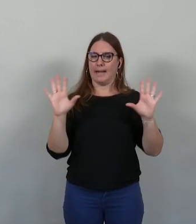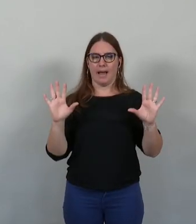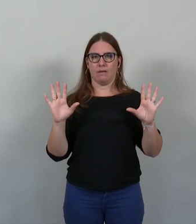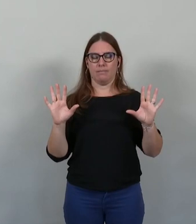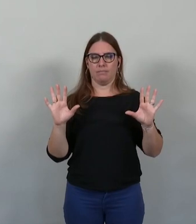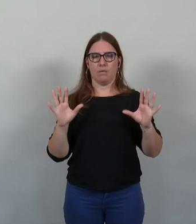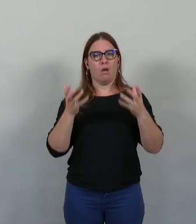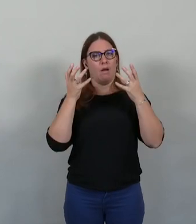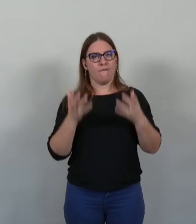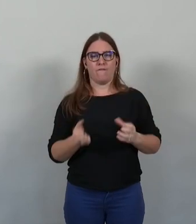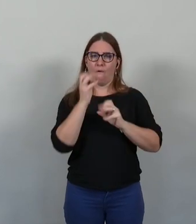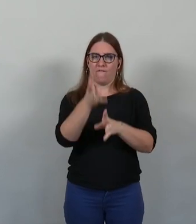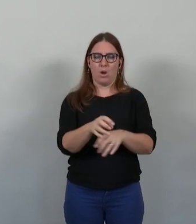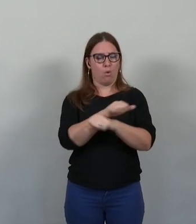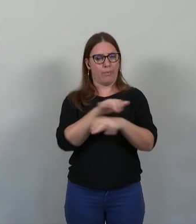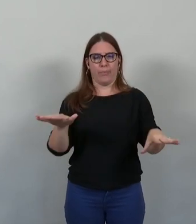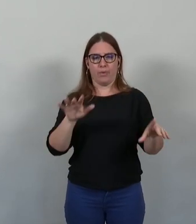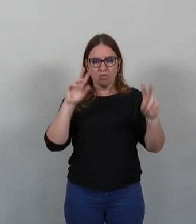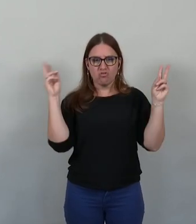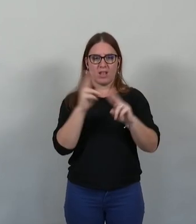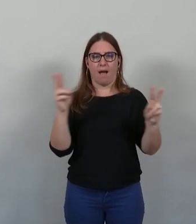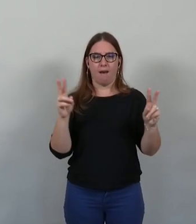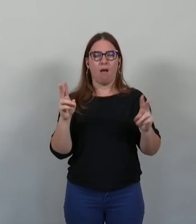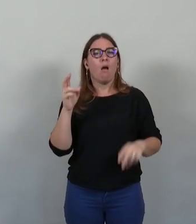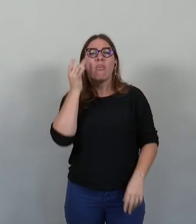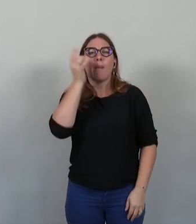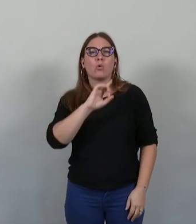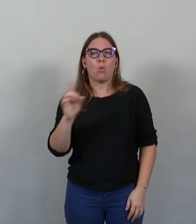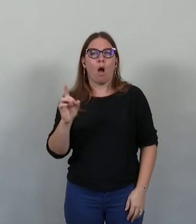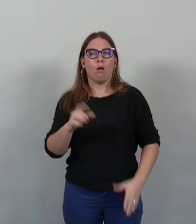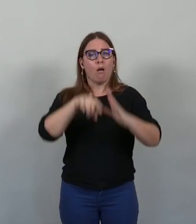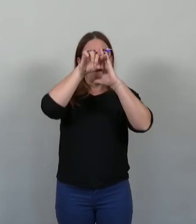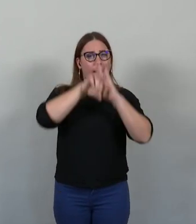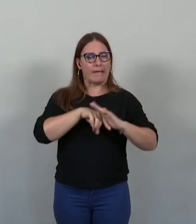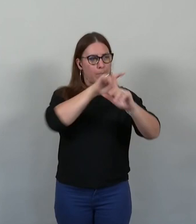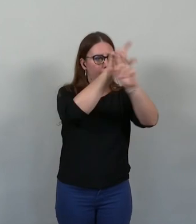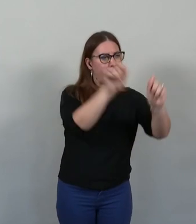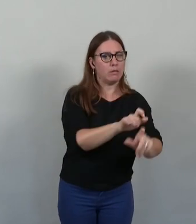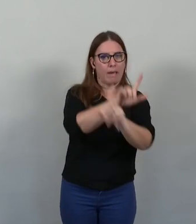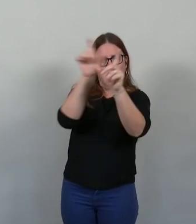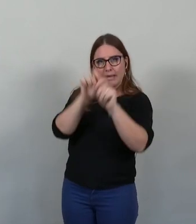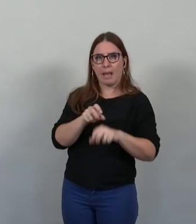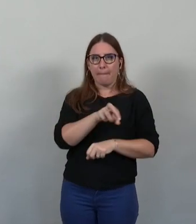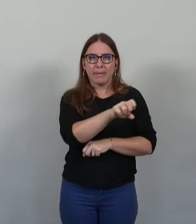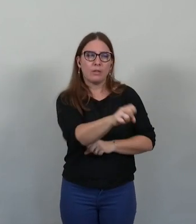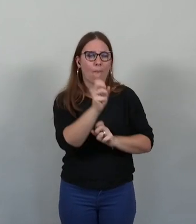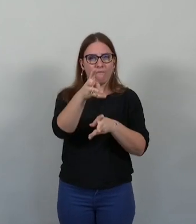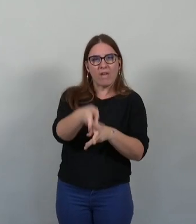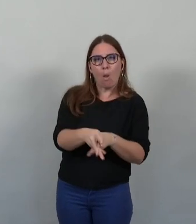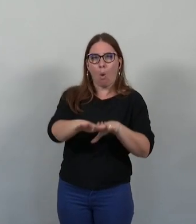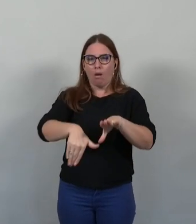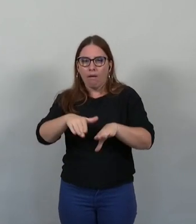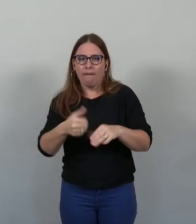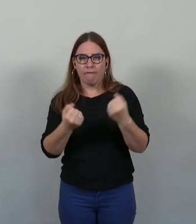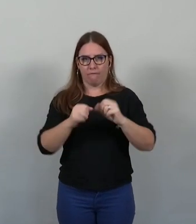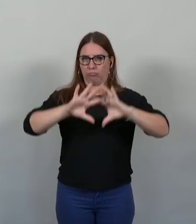généraliser l'usage du vélo et pas n'importe lequel celui qui respecte les autres usagur et usager de l'espace public